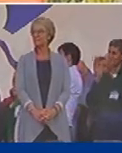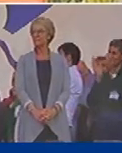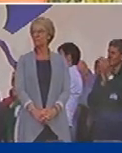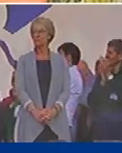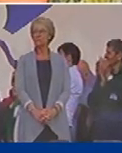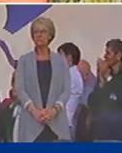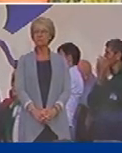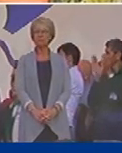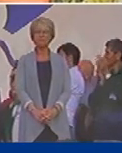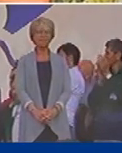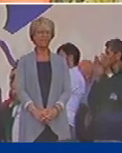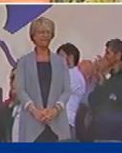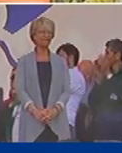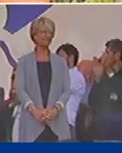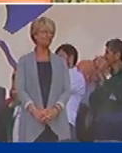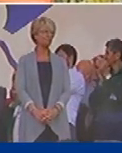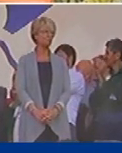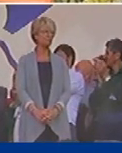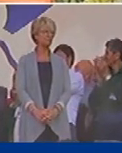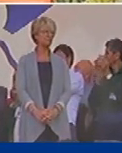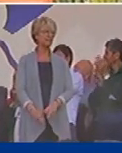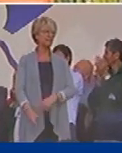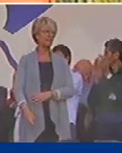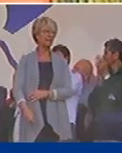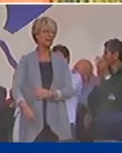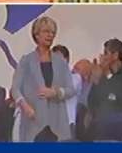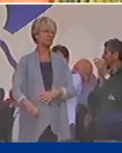Libertà. Libertà.